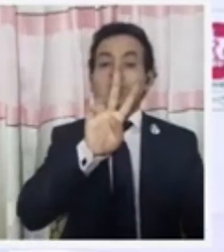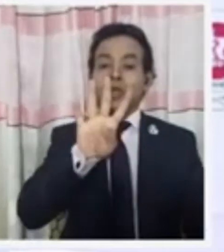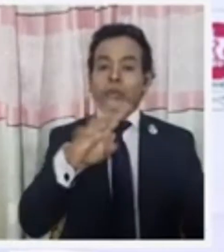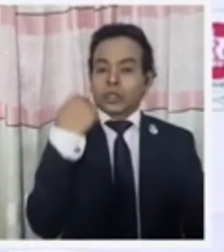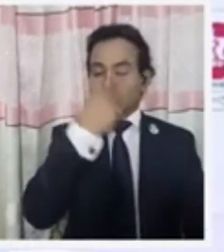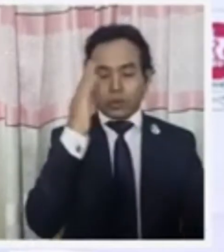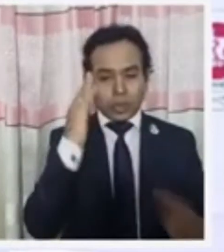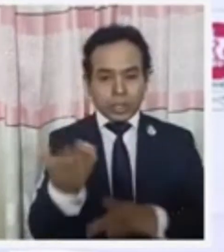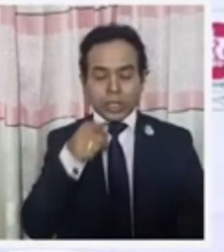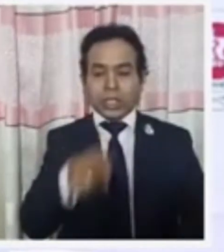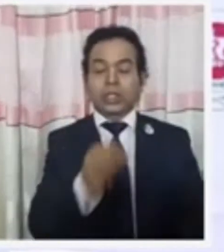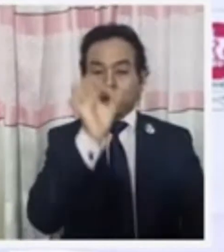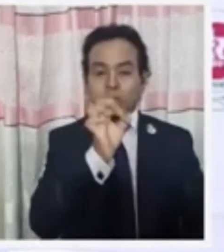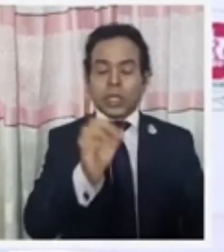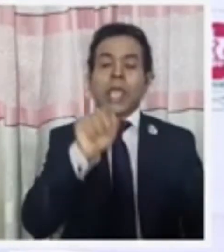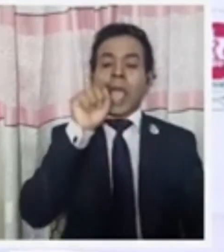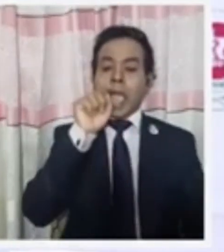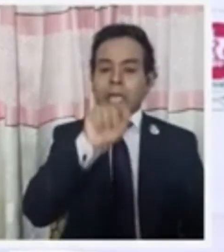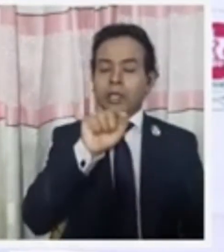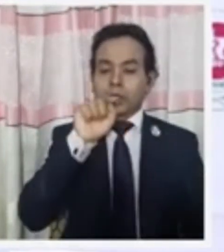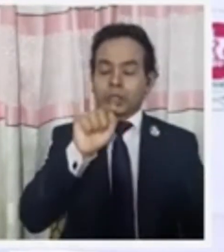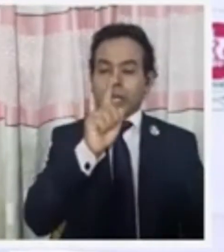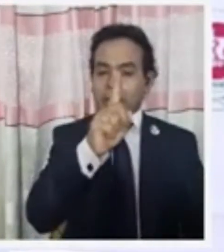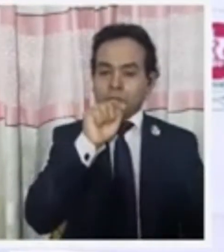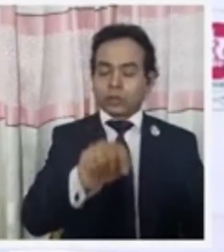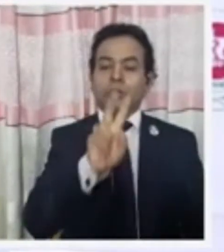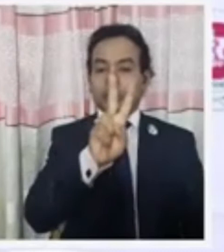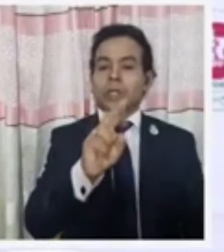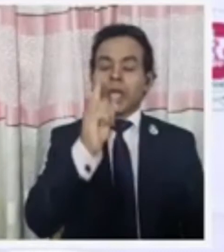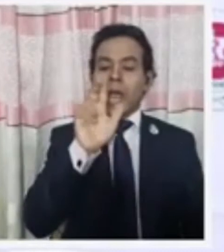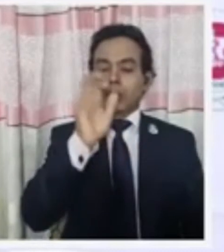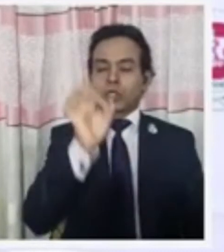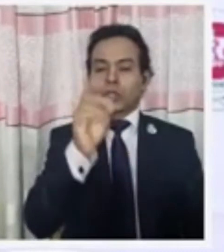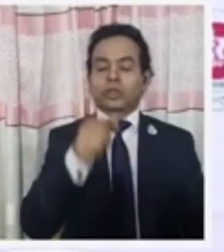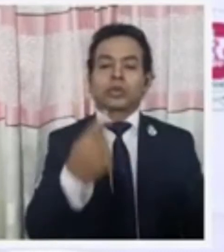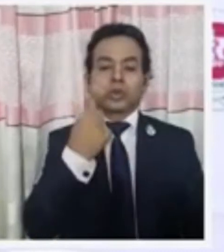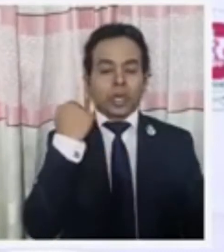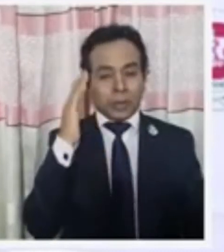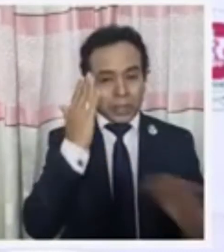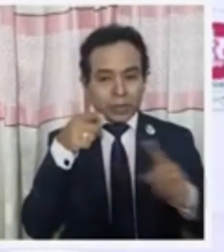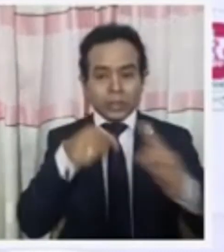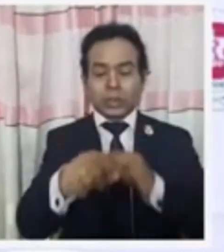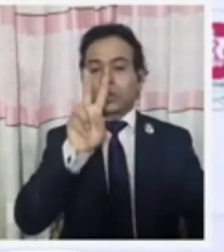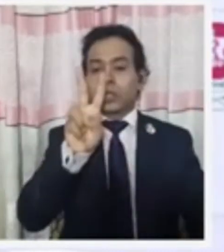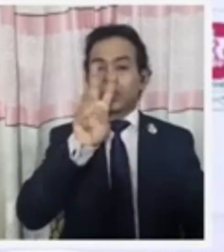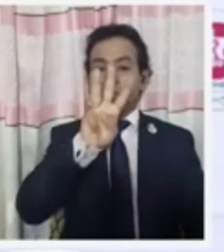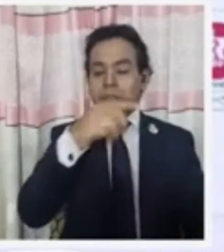24 ঘন্টায় মৃত্যুবরণ করেছেন 33 জন। এ পর্যন্ত 2,424 জন মৃত্যুবরণ করেছেন। শনাক্ত বিবেচনায় মৃত্যুর